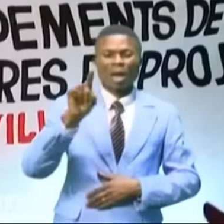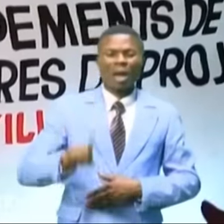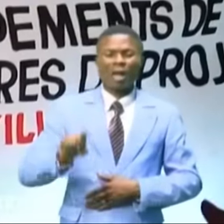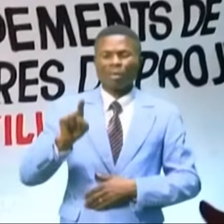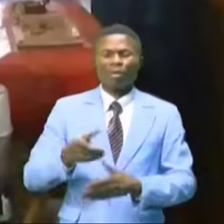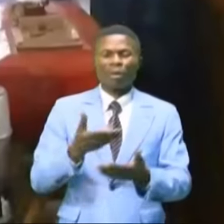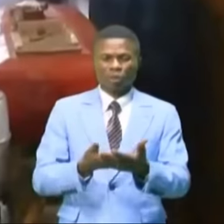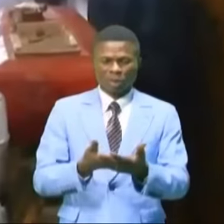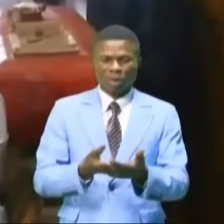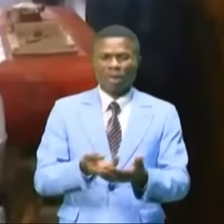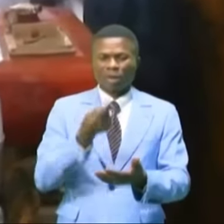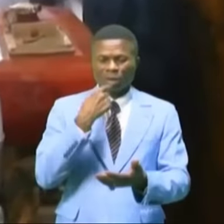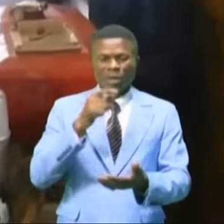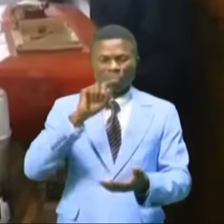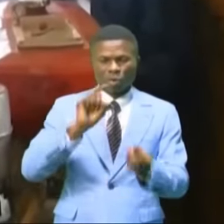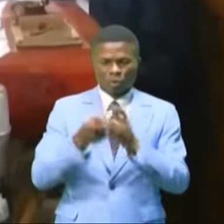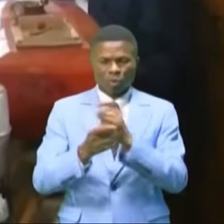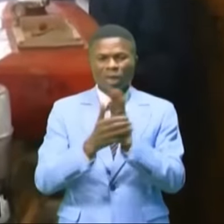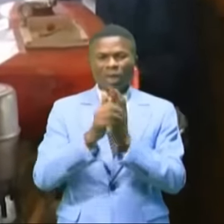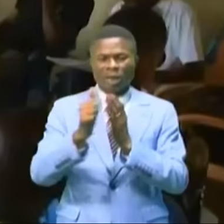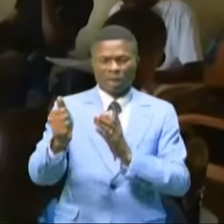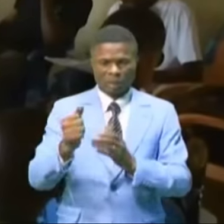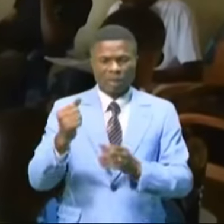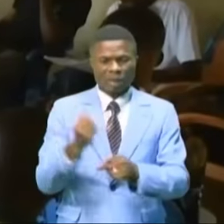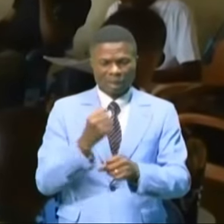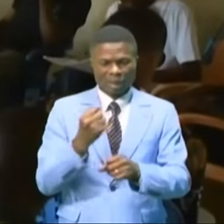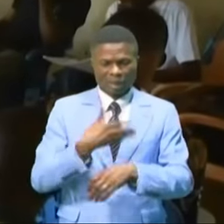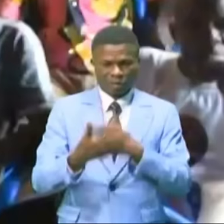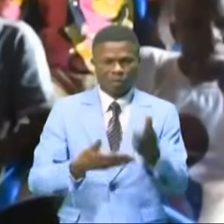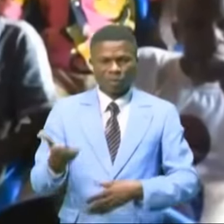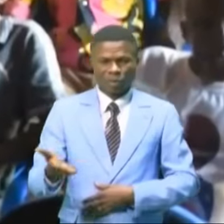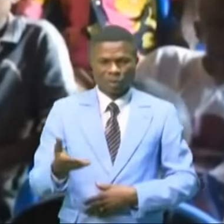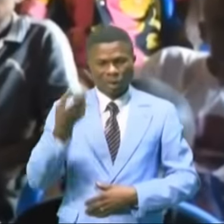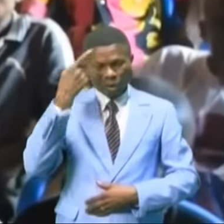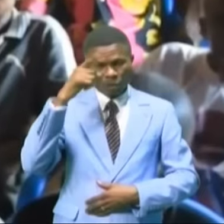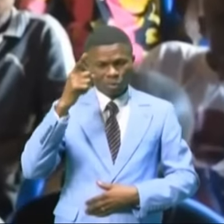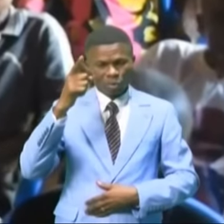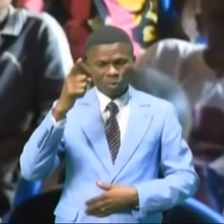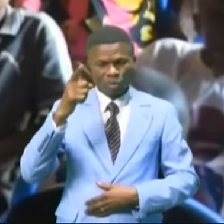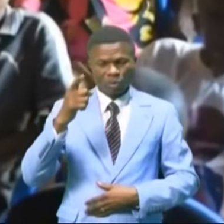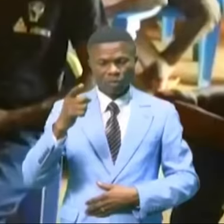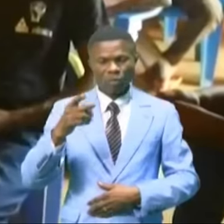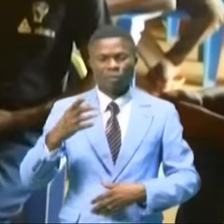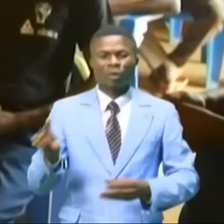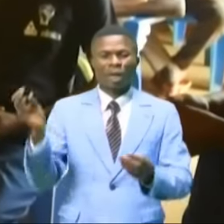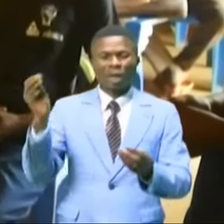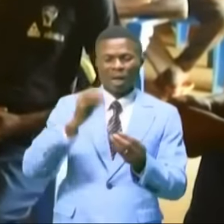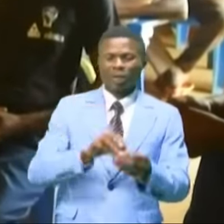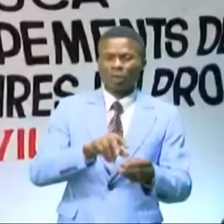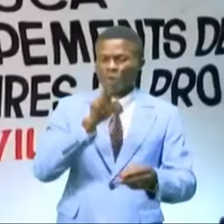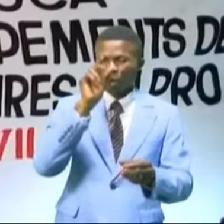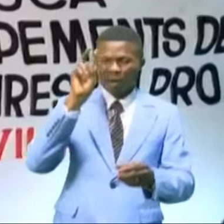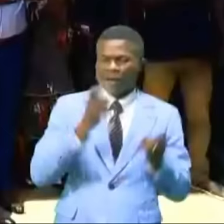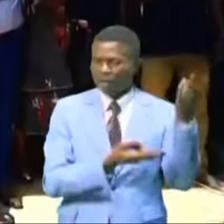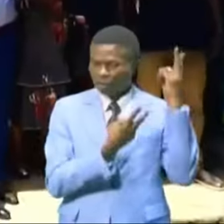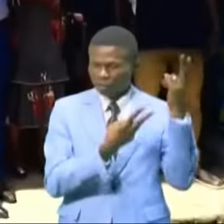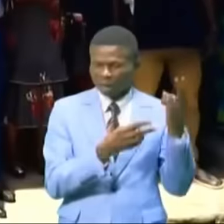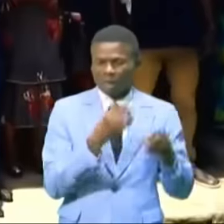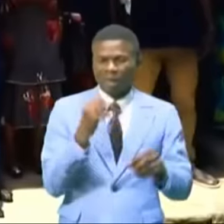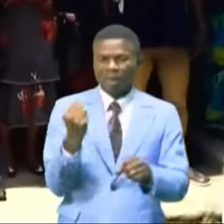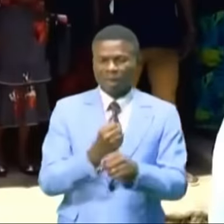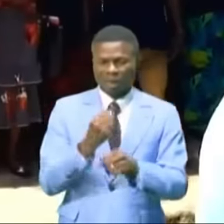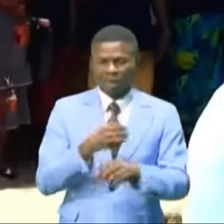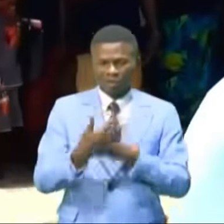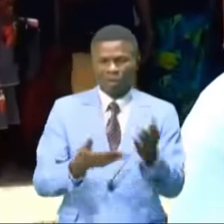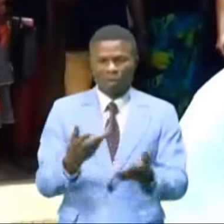équipement pour améliorer la qualité de leurs produits afin de pouvoir ajouter une valeur ajoutée à leurs produits. C'est